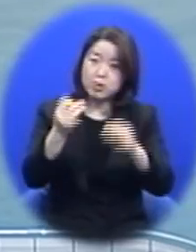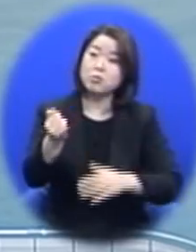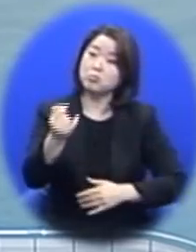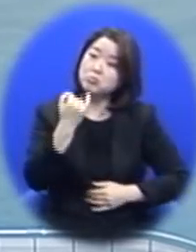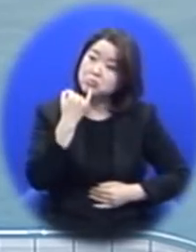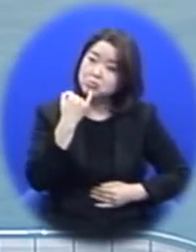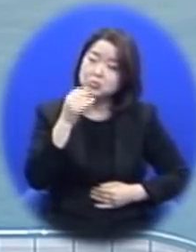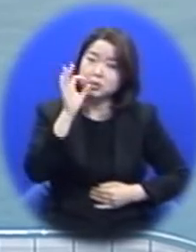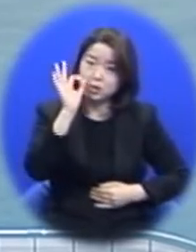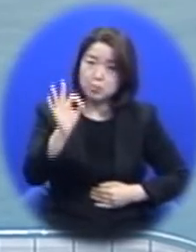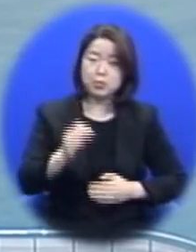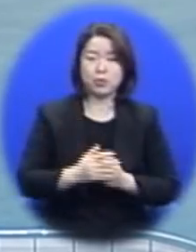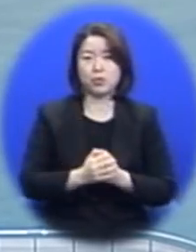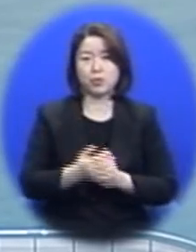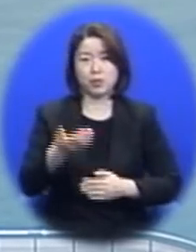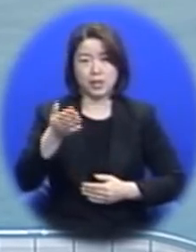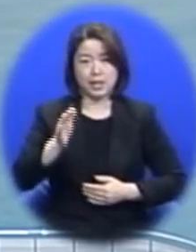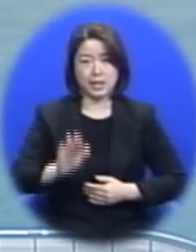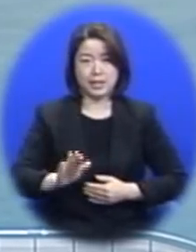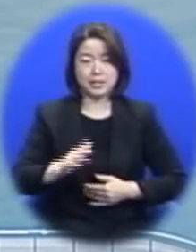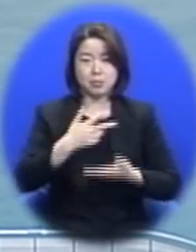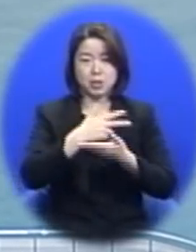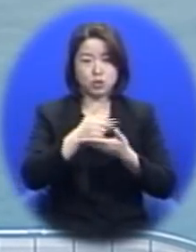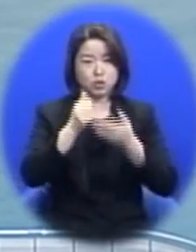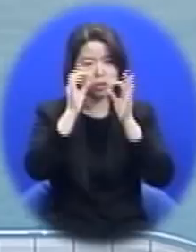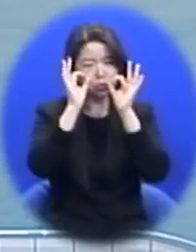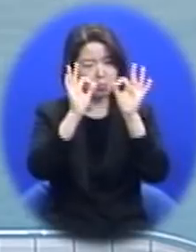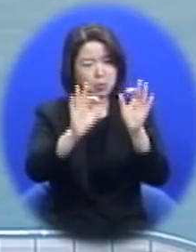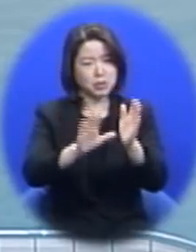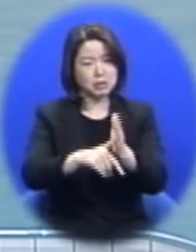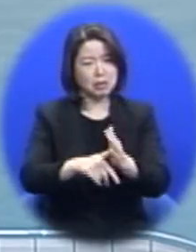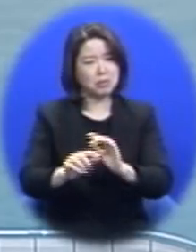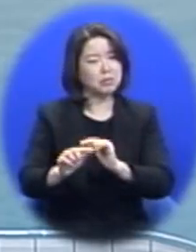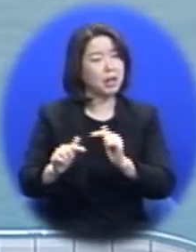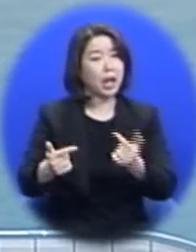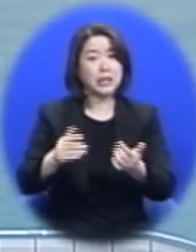보이는데 주님이 보시기에는 영 그렇지 않은 경우가 있습니다.